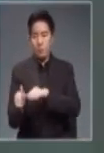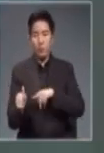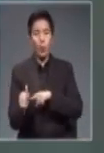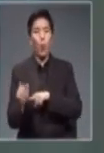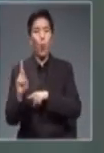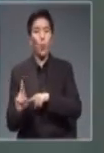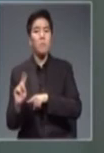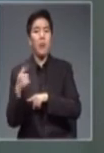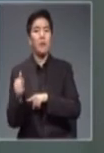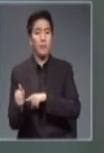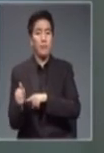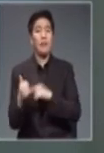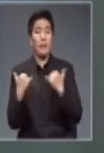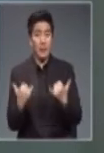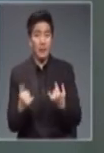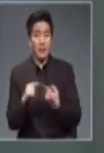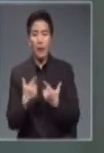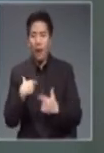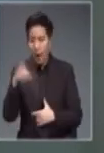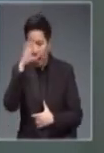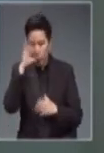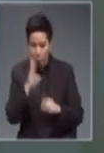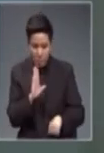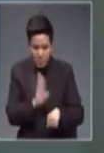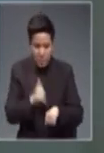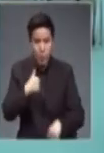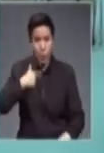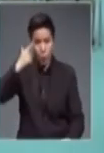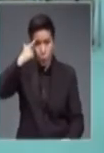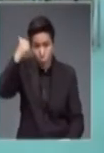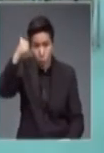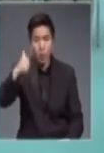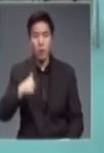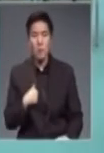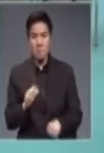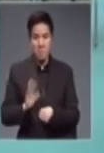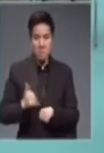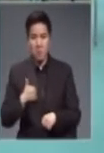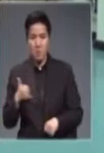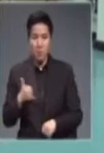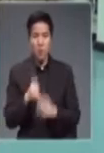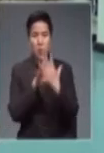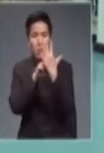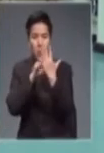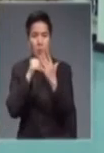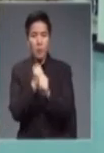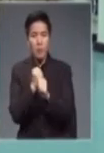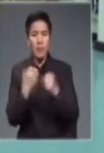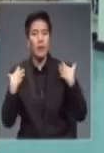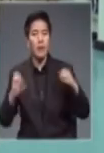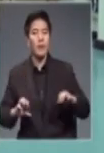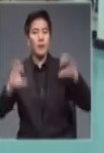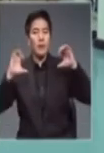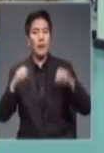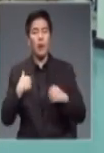ต้ไม่เกิดซ้ำรอยที่เราจะต้องแก้ไขทีหลังเนี่ยมากกว่า100จุดในเวลาเดียวกันนะครับซึ่งจะช่วยสามารถกำหนดการขยายตัวของเมือง